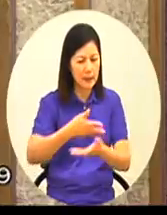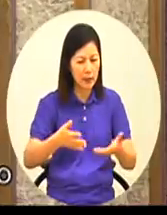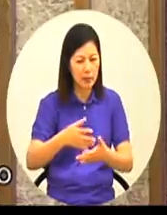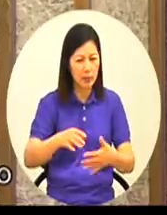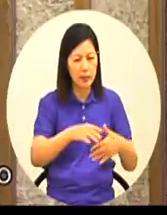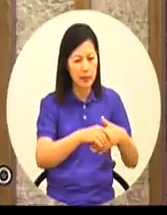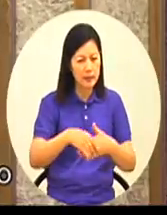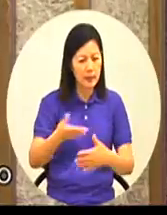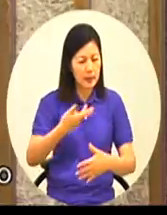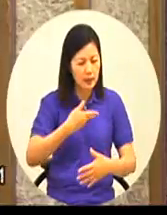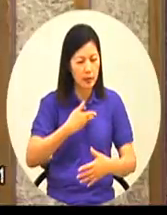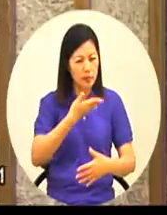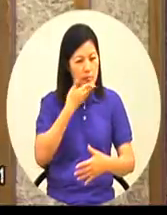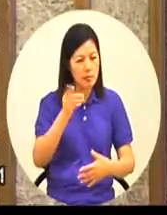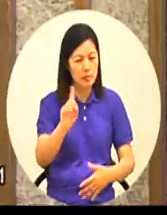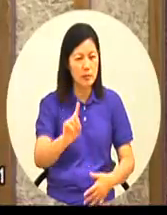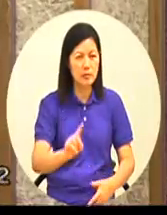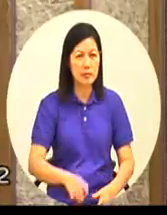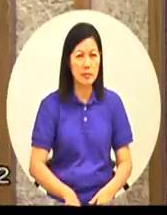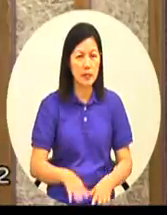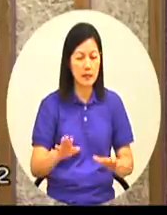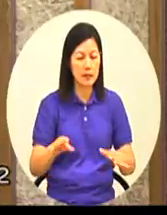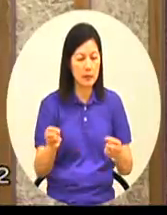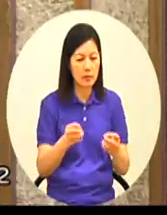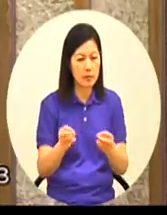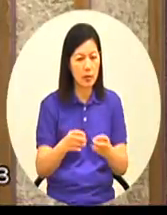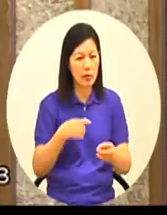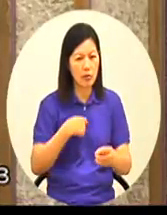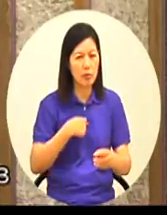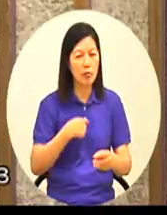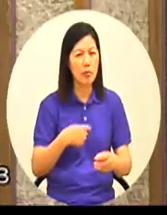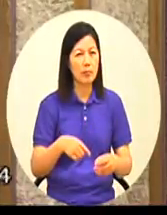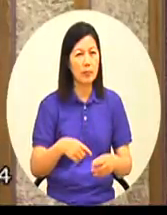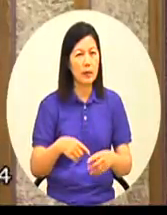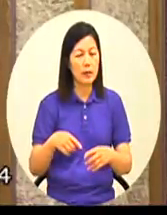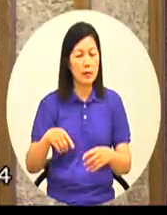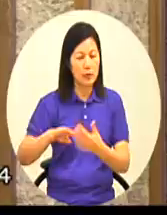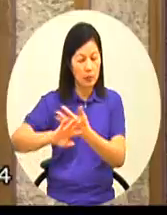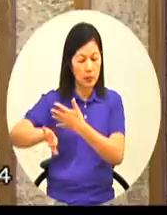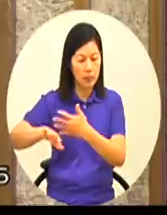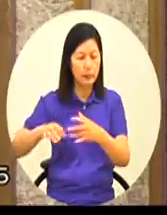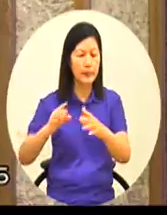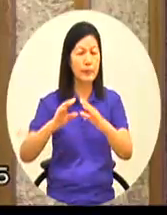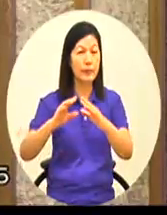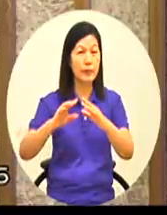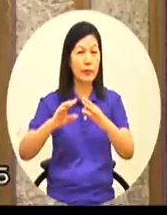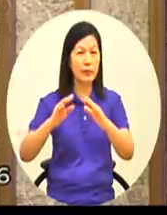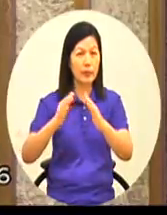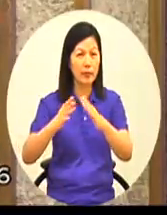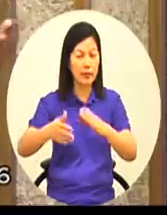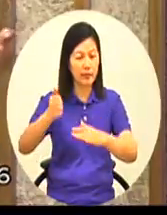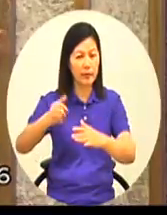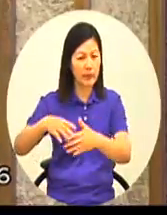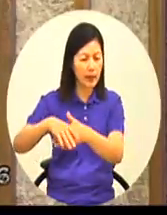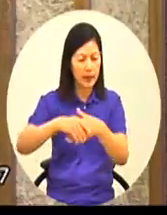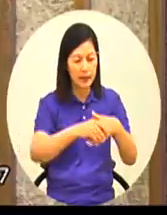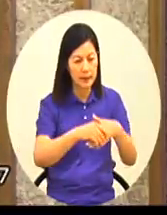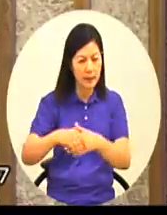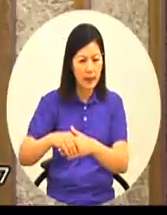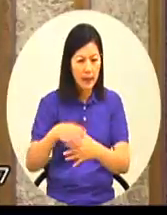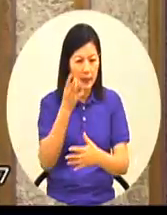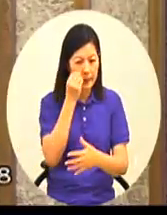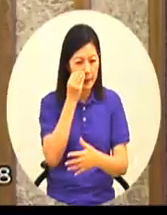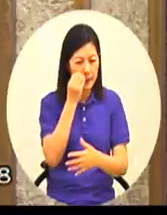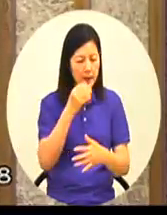什么？所以其实今年港湾城市论坛的时候，我们的布里斯本的市长就带了20-30个。那个参访团来，然后其实大部分都是当地的